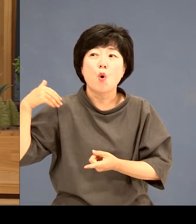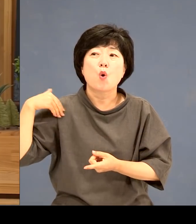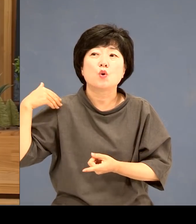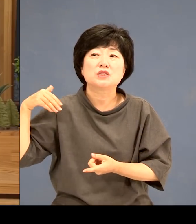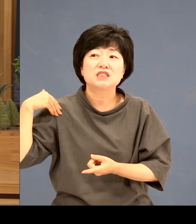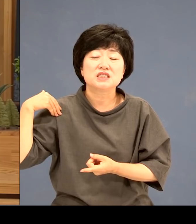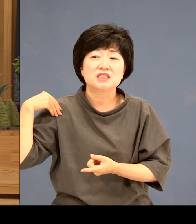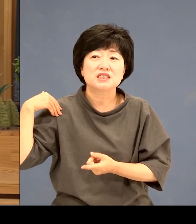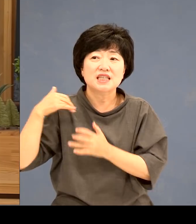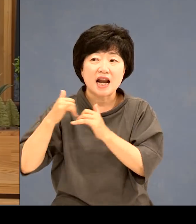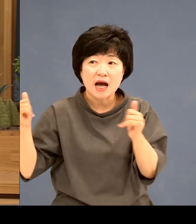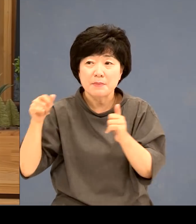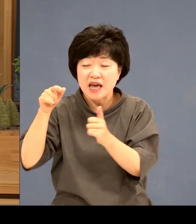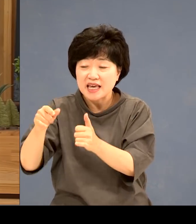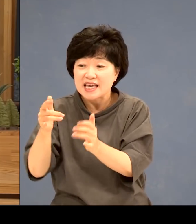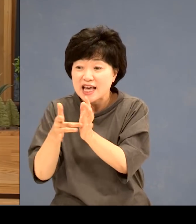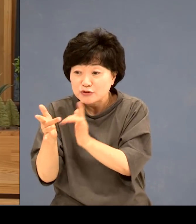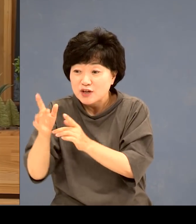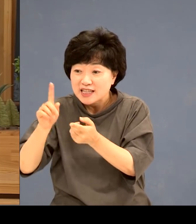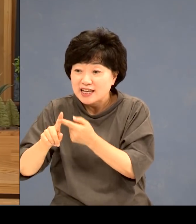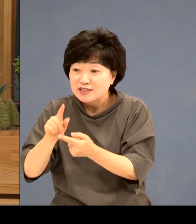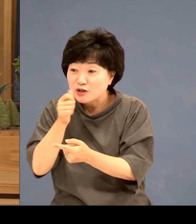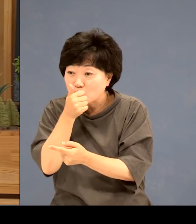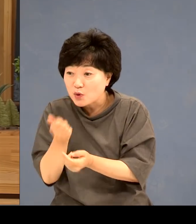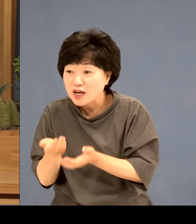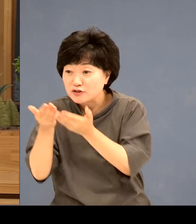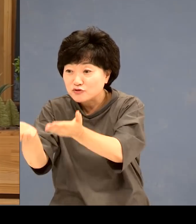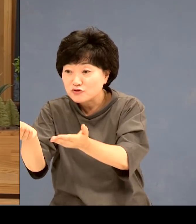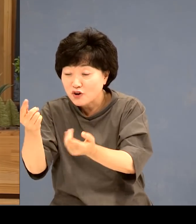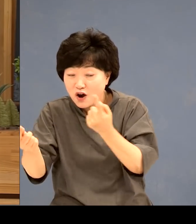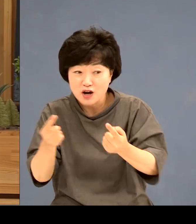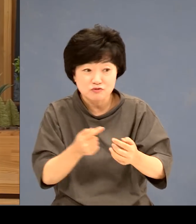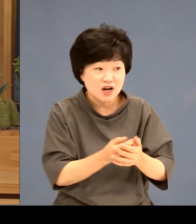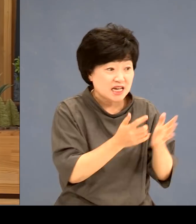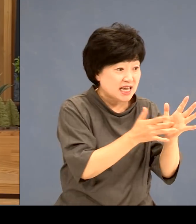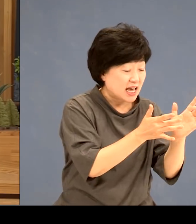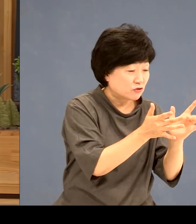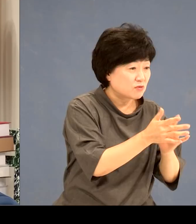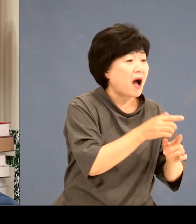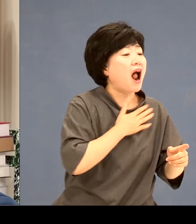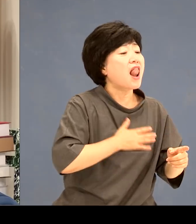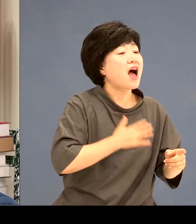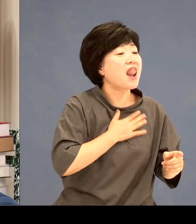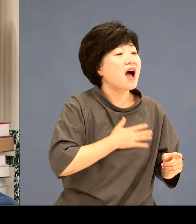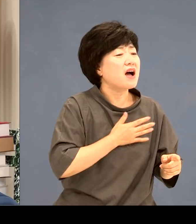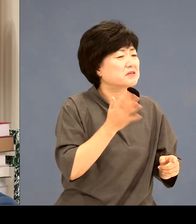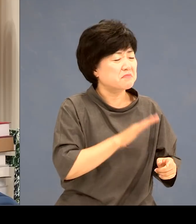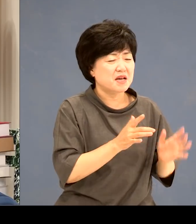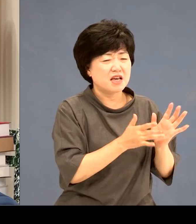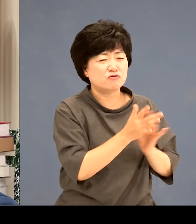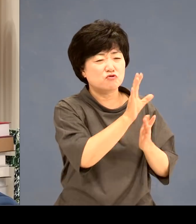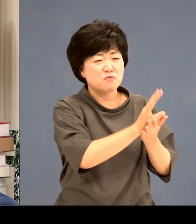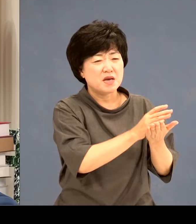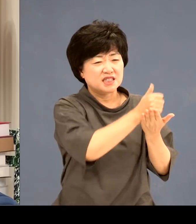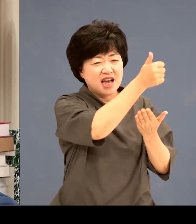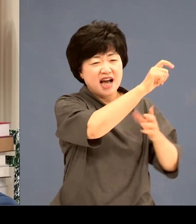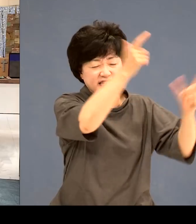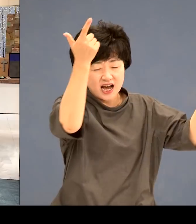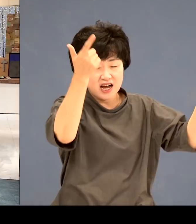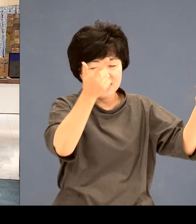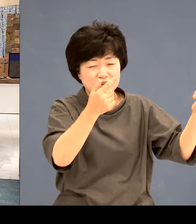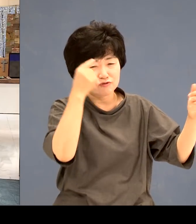사람에게 설명하는 것과 알지만 부인하는 것을 네네. 설득한다는 것은 더 어려울 것 같아요. 굉장히 어렵죠. 그렇게 해서 여러 가지